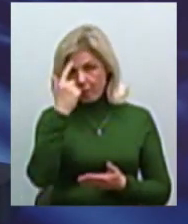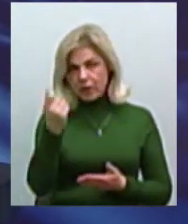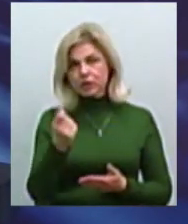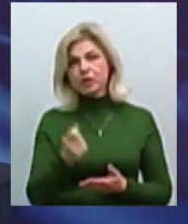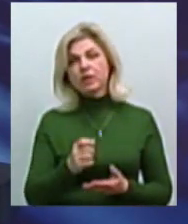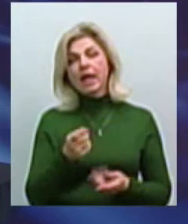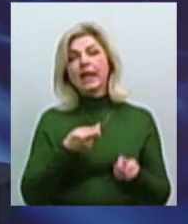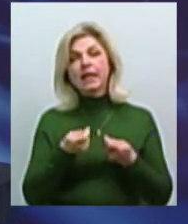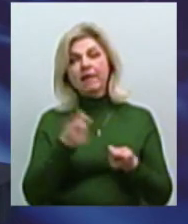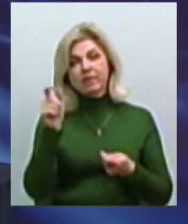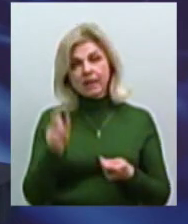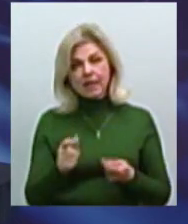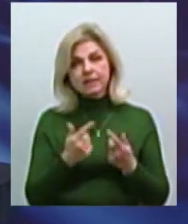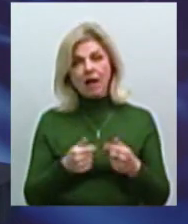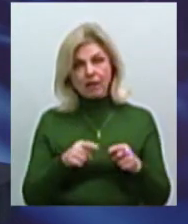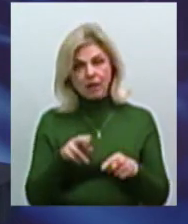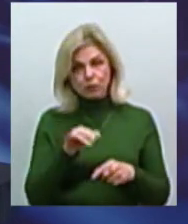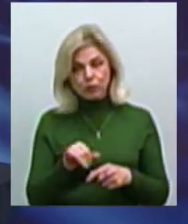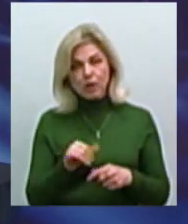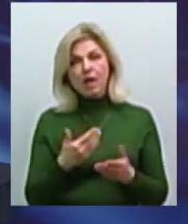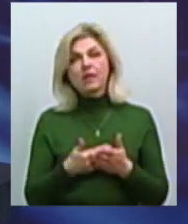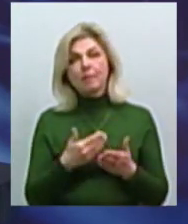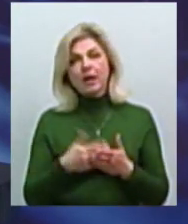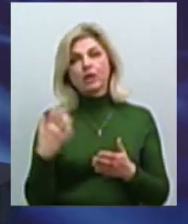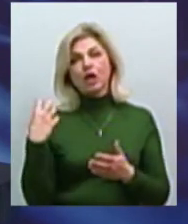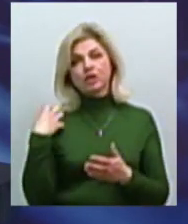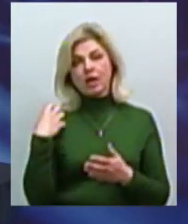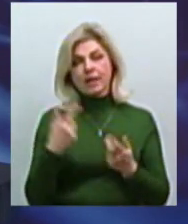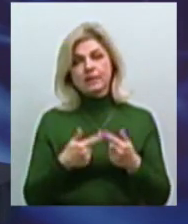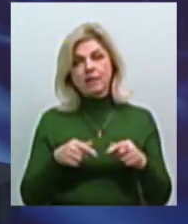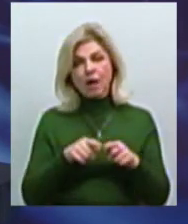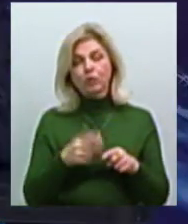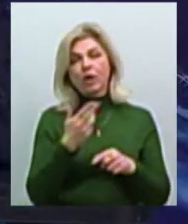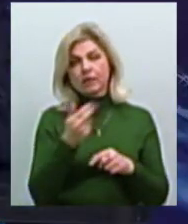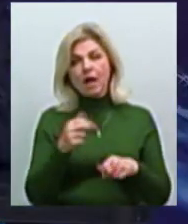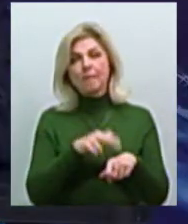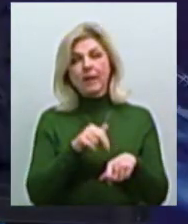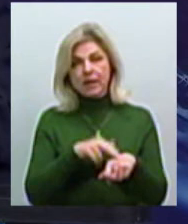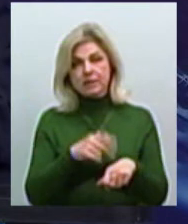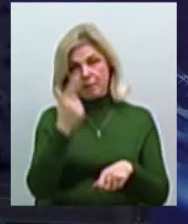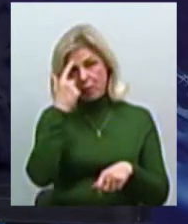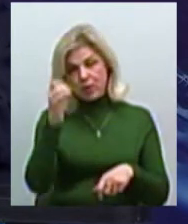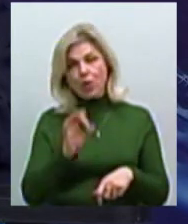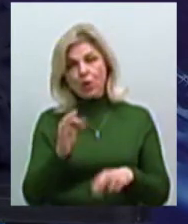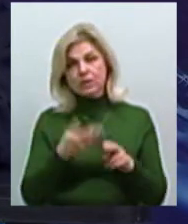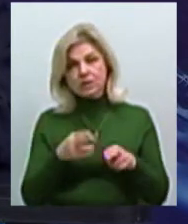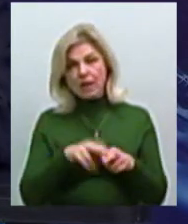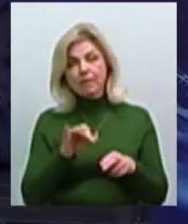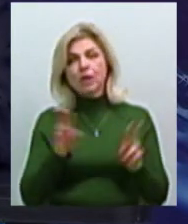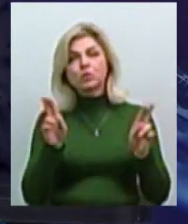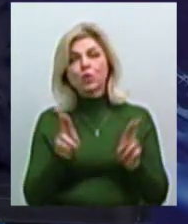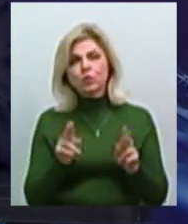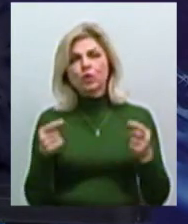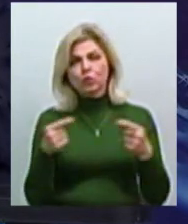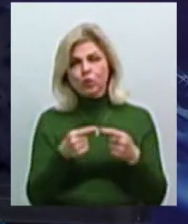попереджений керівник закладу, так, наприклад, керівник навчальних закладів. Закладу, міліція, так, попереджається про це. І в інструкції чітко сказано,